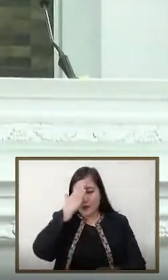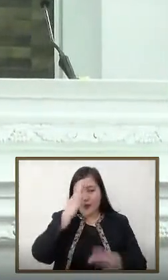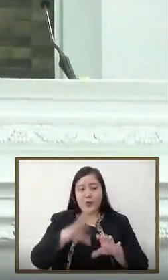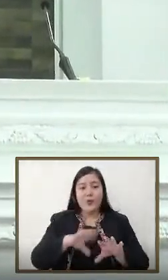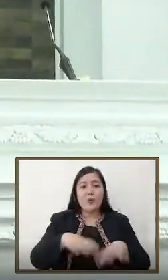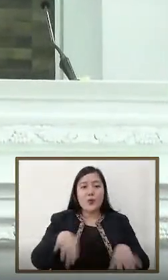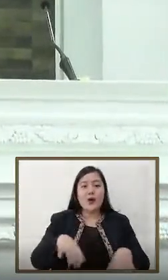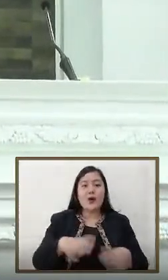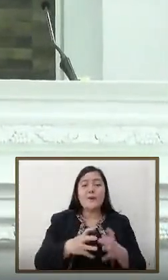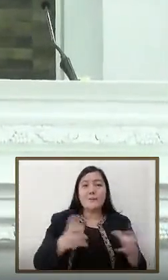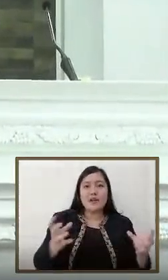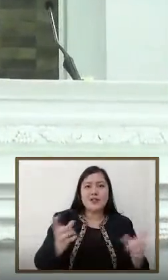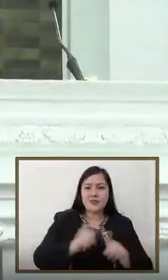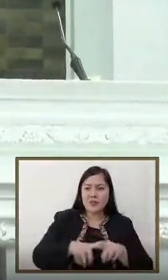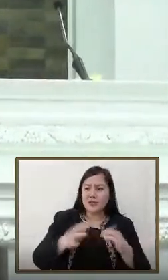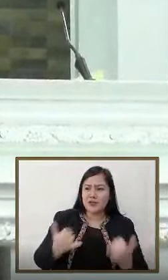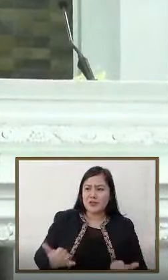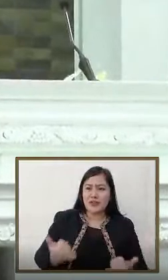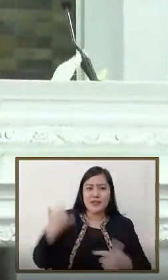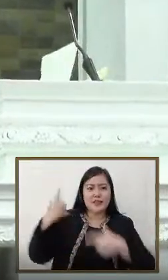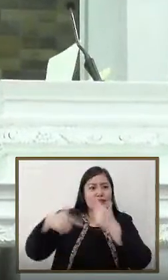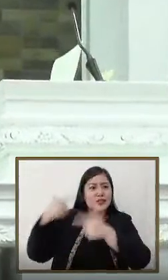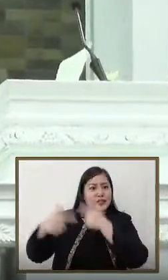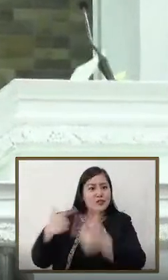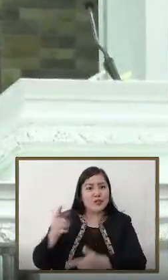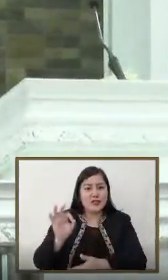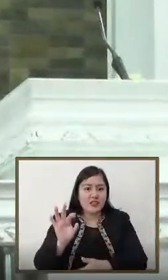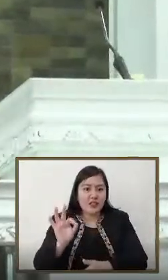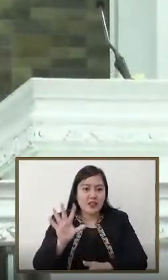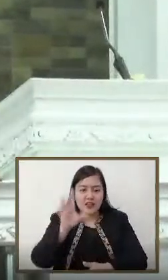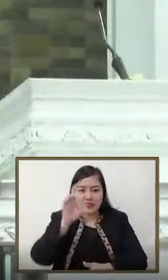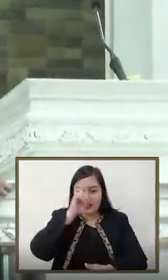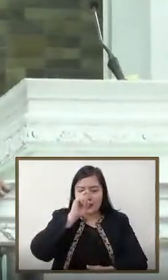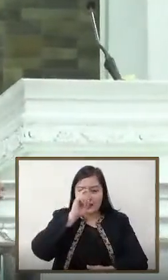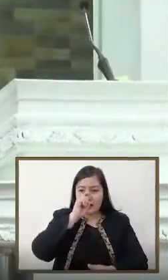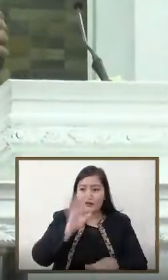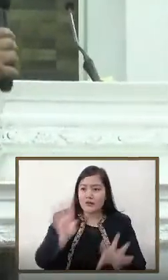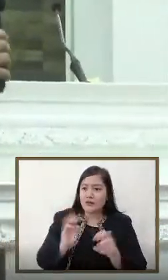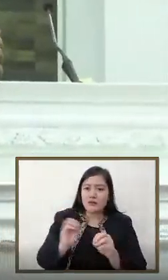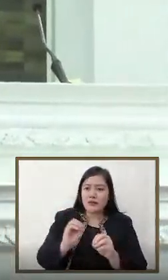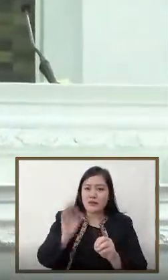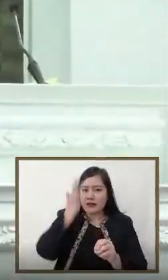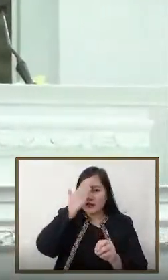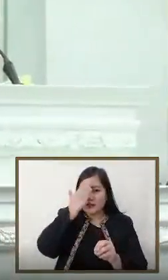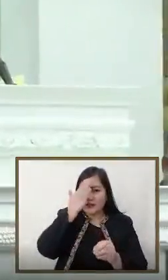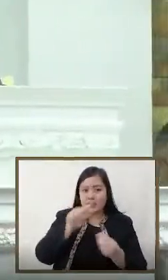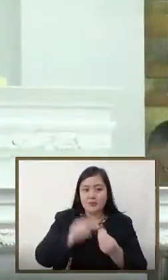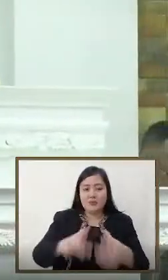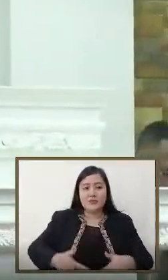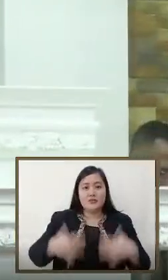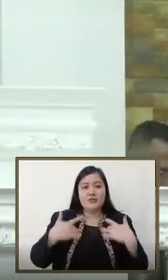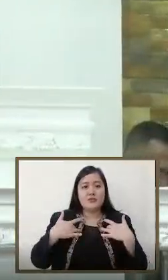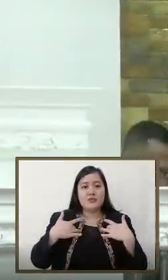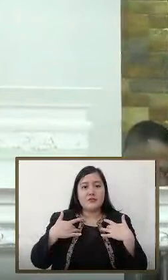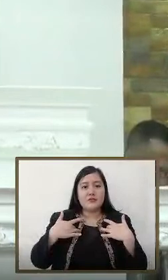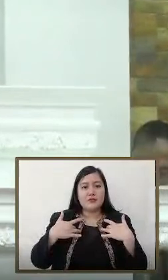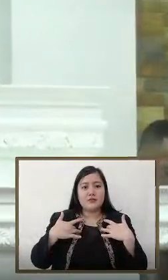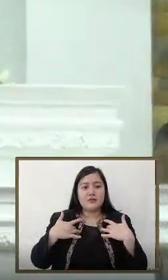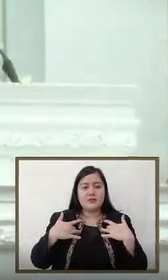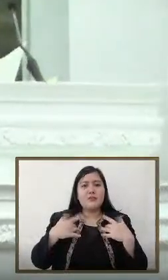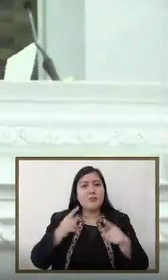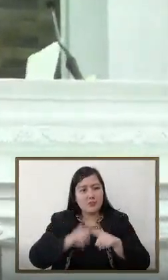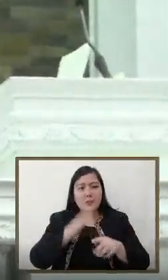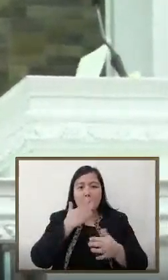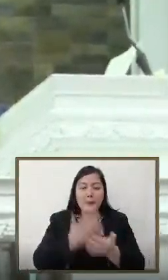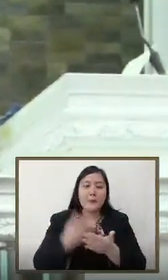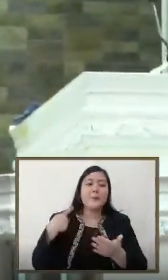then preparation. Abay kapatid, pag sumala ka pa, pinili mo na yan.